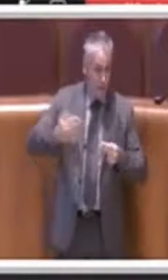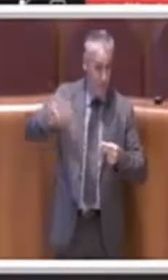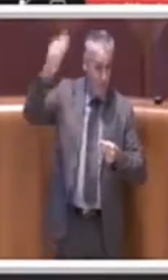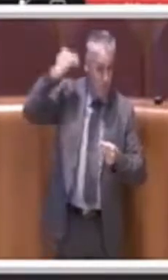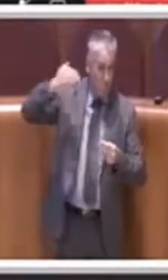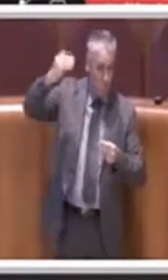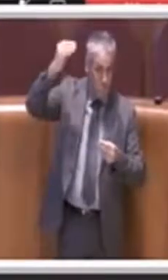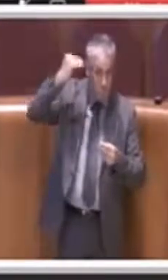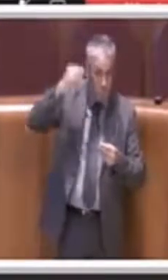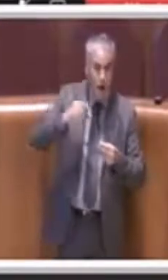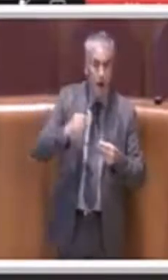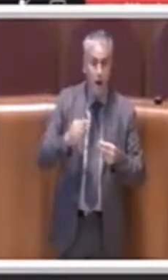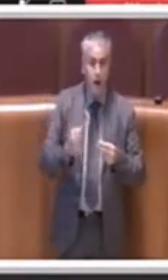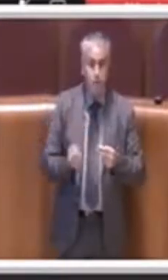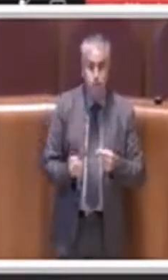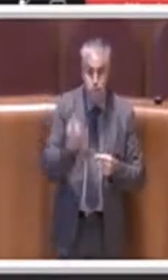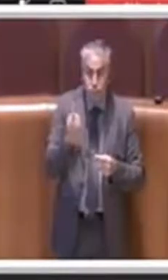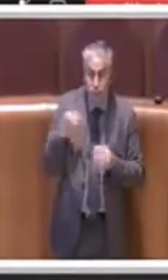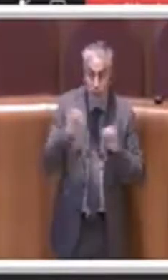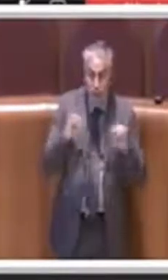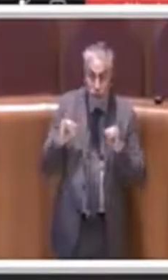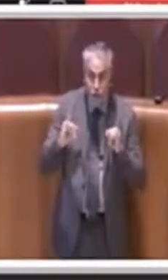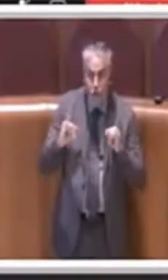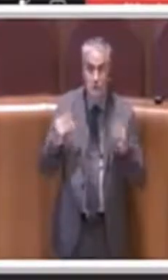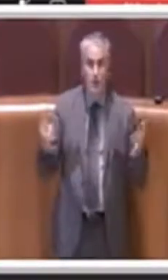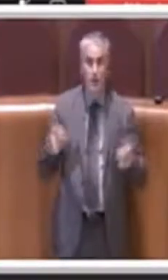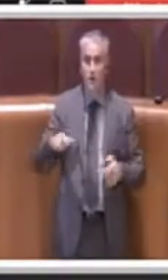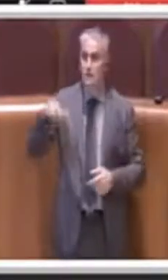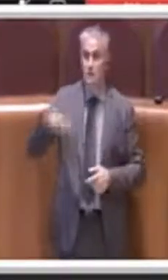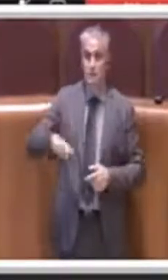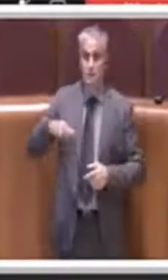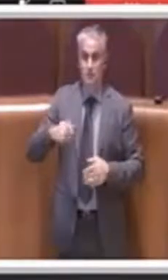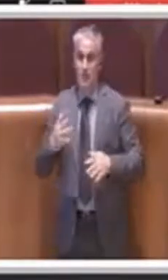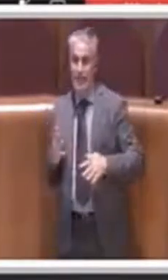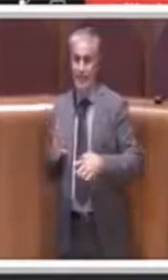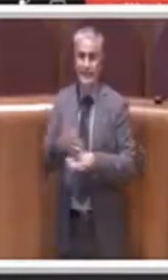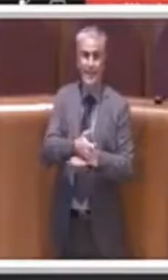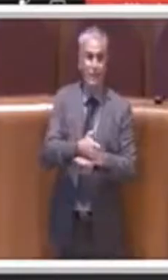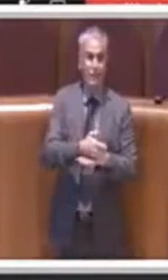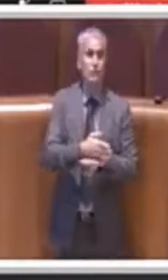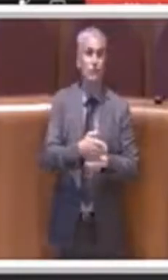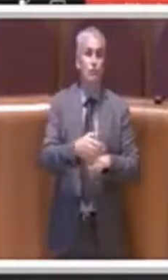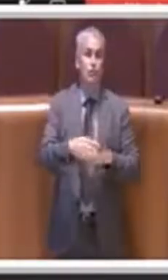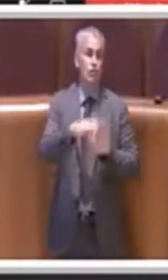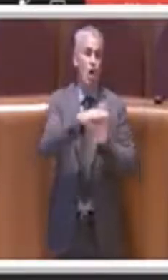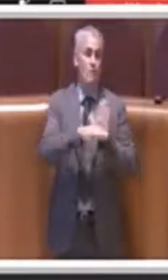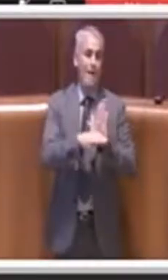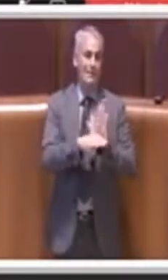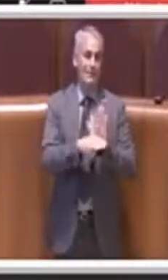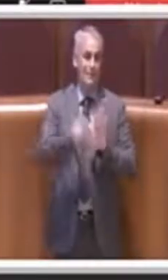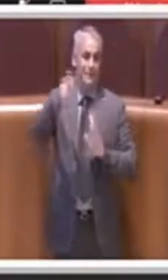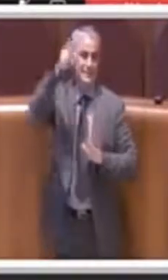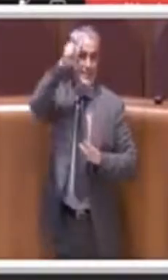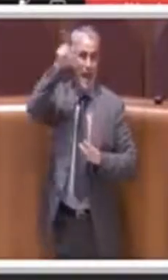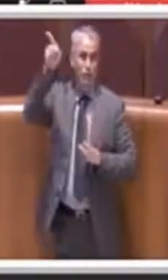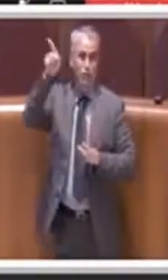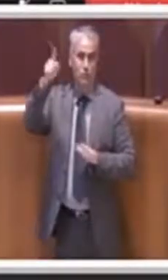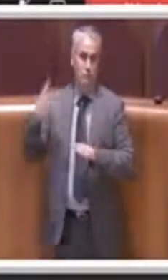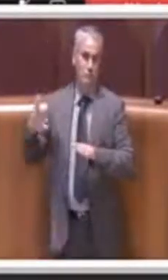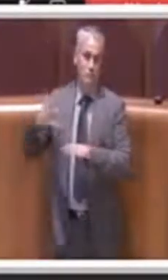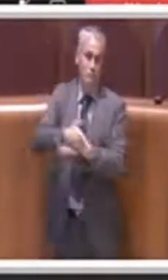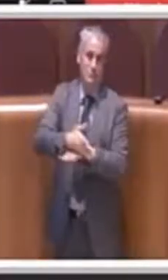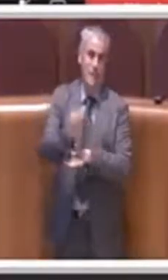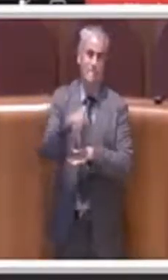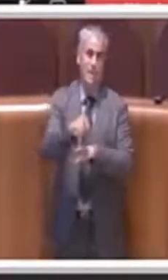reso necessario un interventi anche normativi da parte dello Stato per poter riconciliare quello